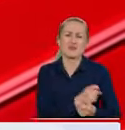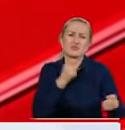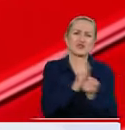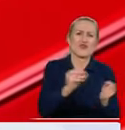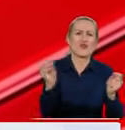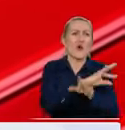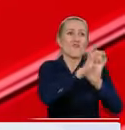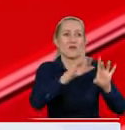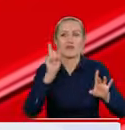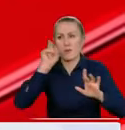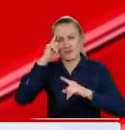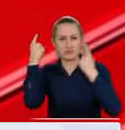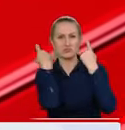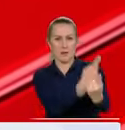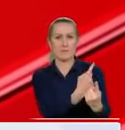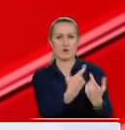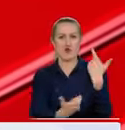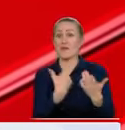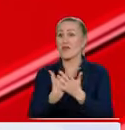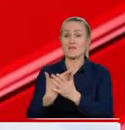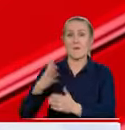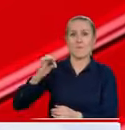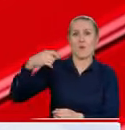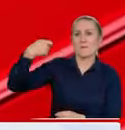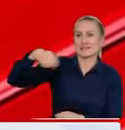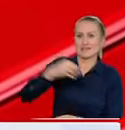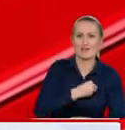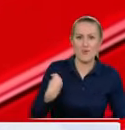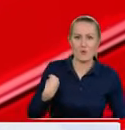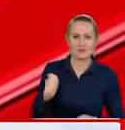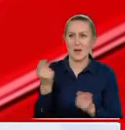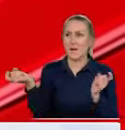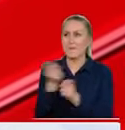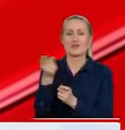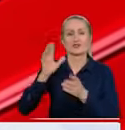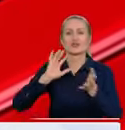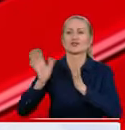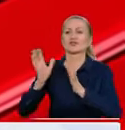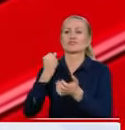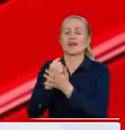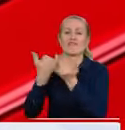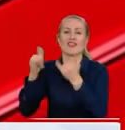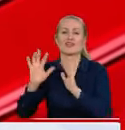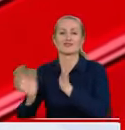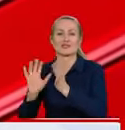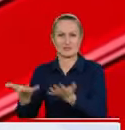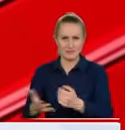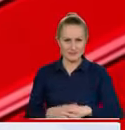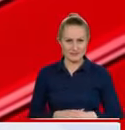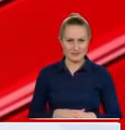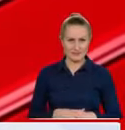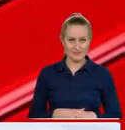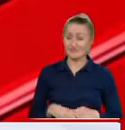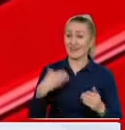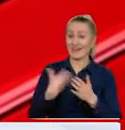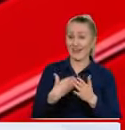zostawieni sami. Bo państwo, bo prezydent Rzeczpospolitej Polskiej był zajęty innymi sprawami. Dlatego zwróciłem